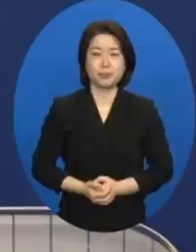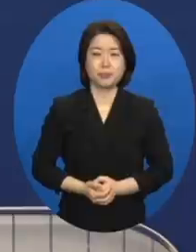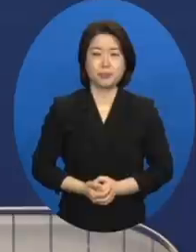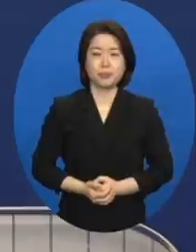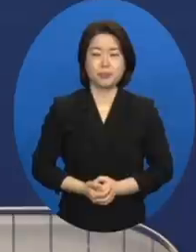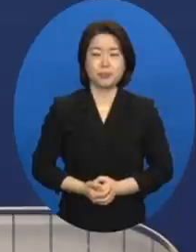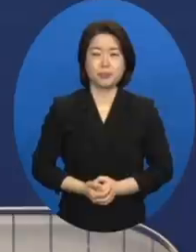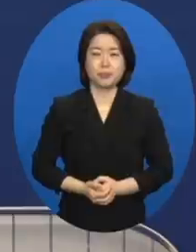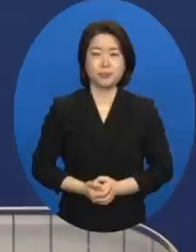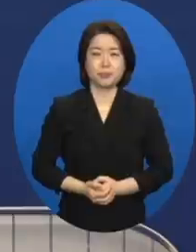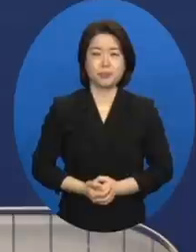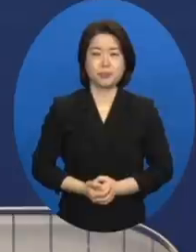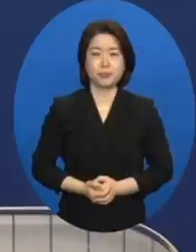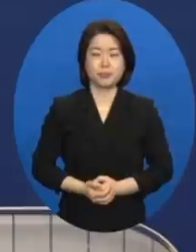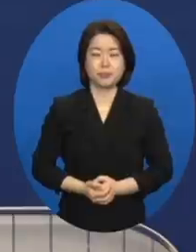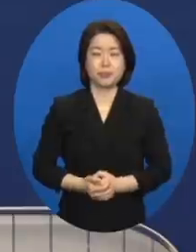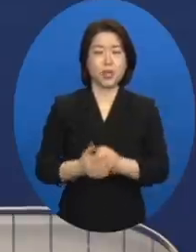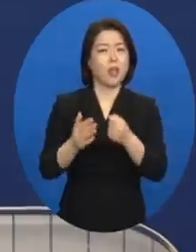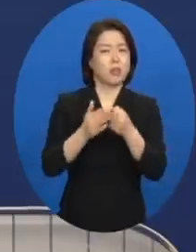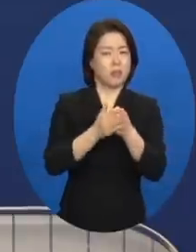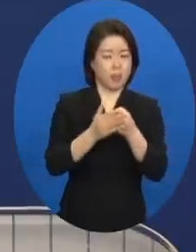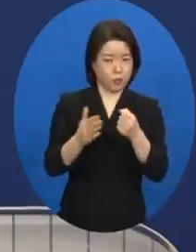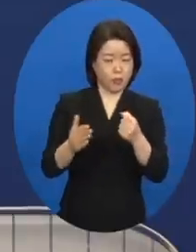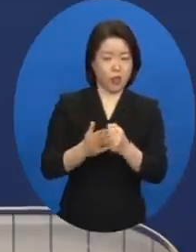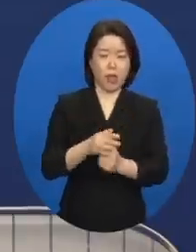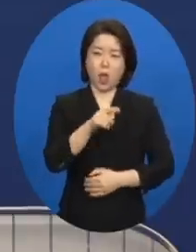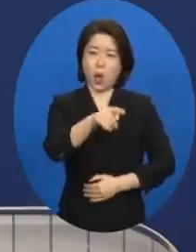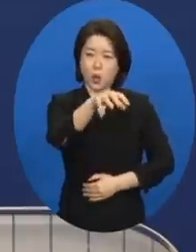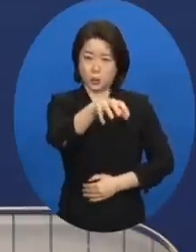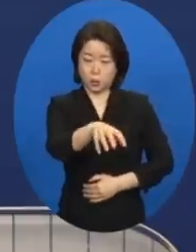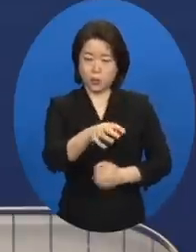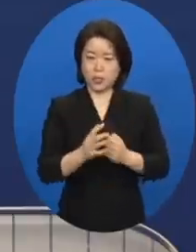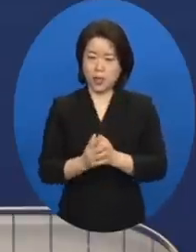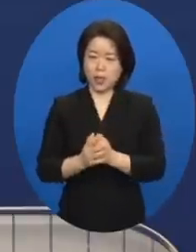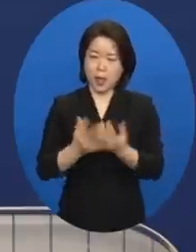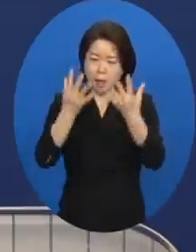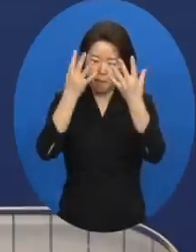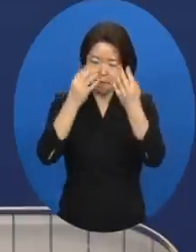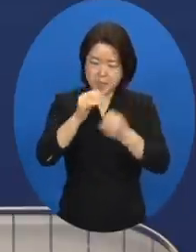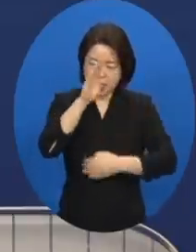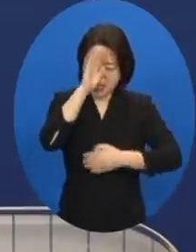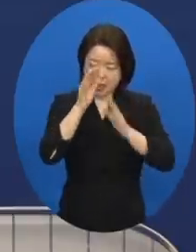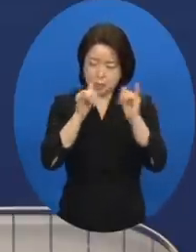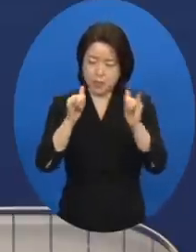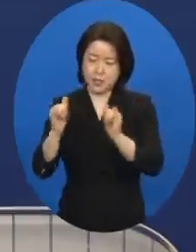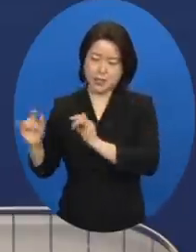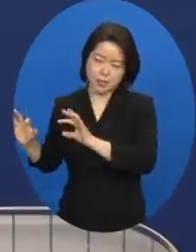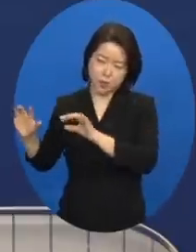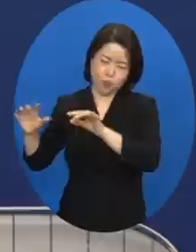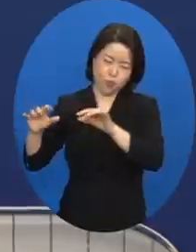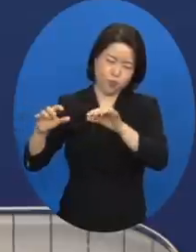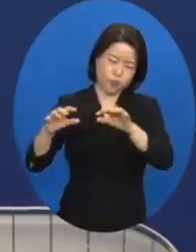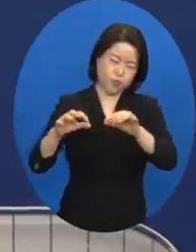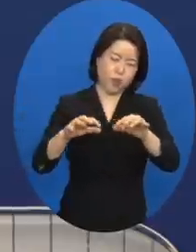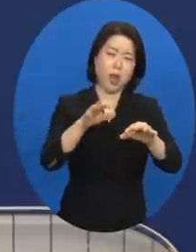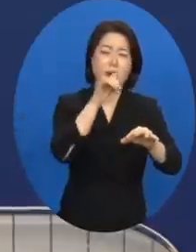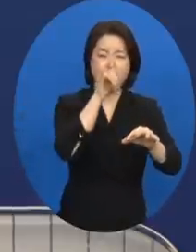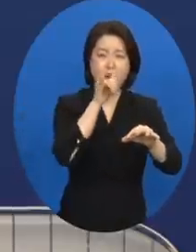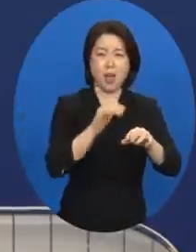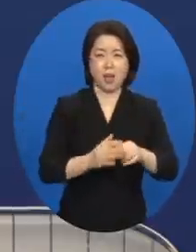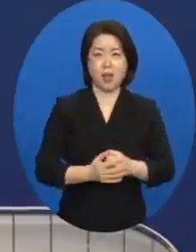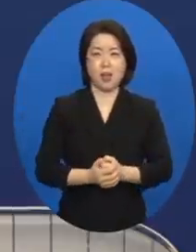그래서 거기에 많은 병자들이 모여 있었고요.